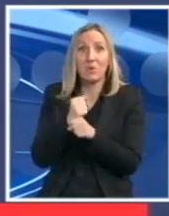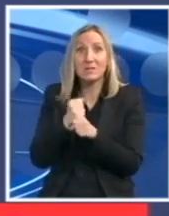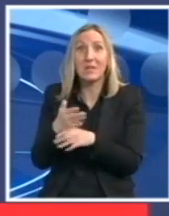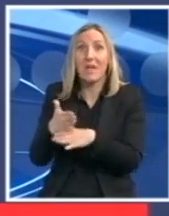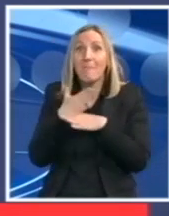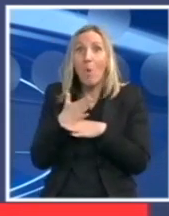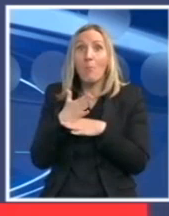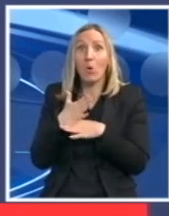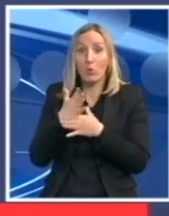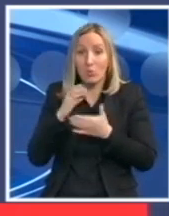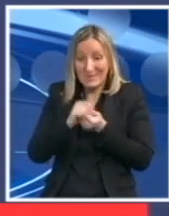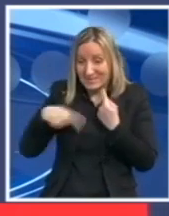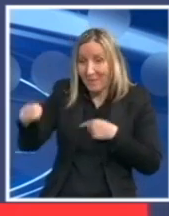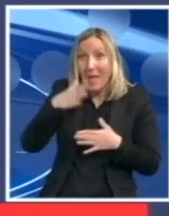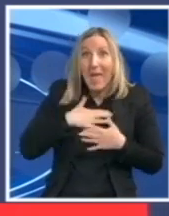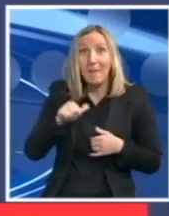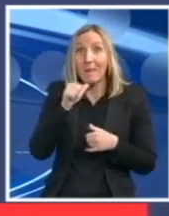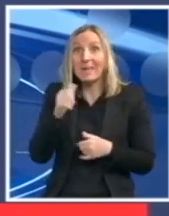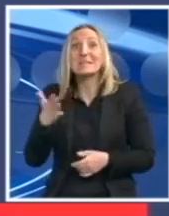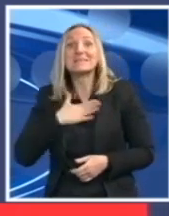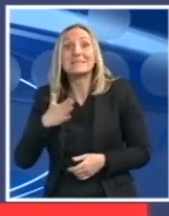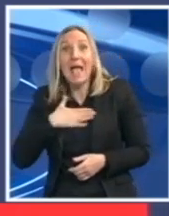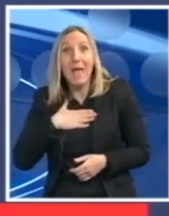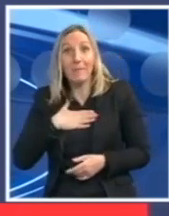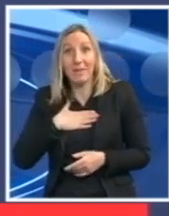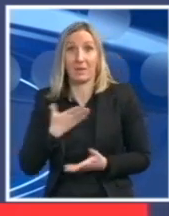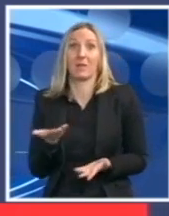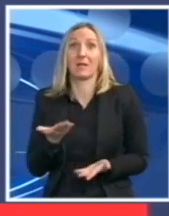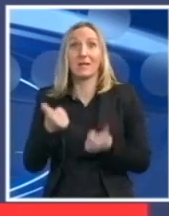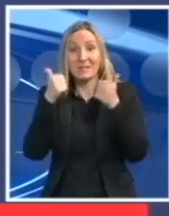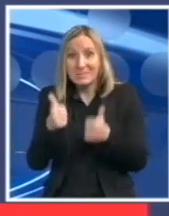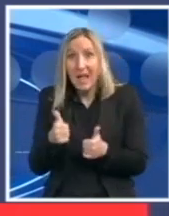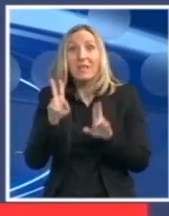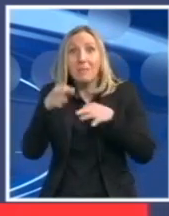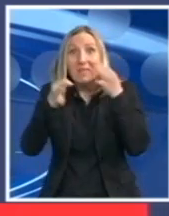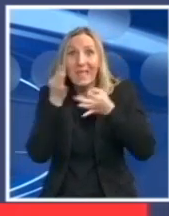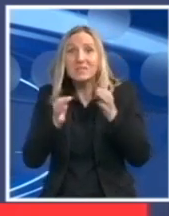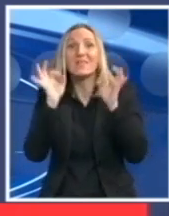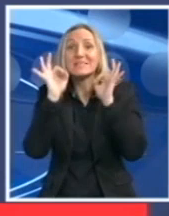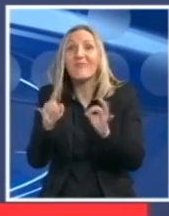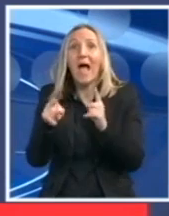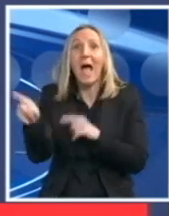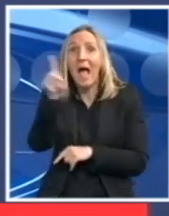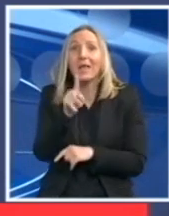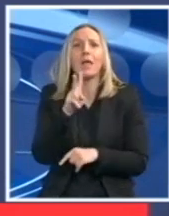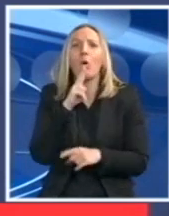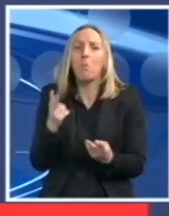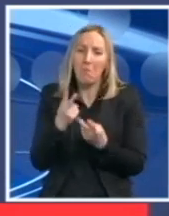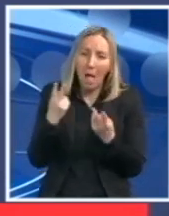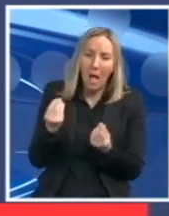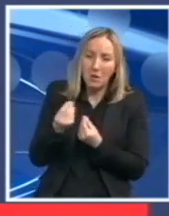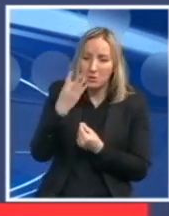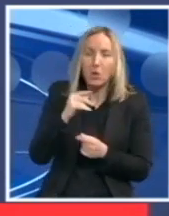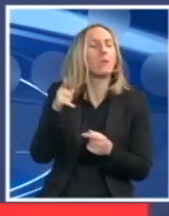i sebi, a i svima nama. Sada, kad ima testova, svaki takav će biti testiran. To